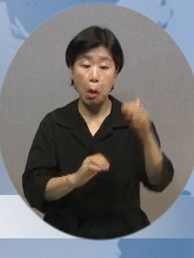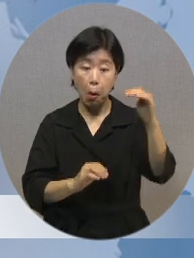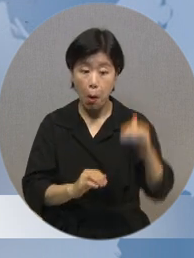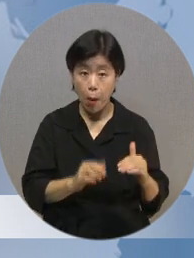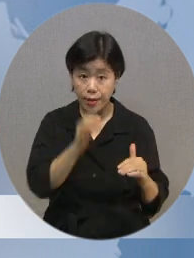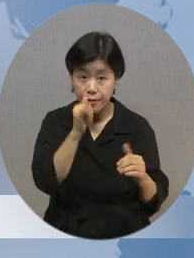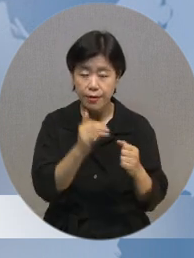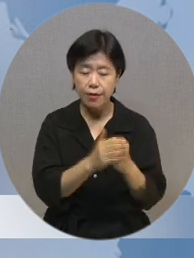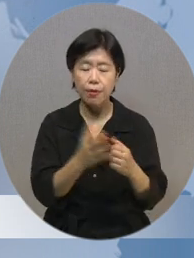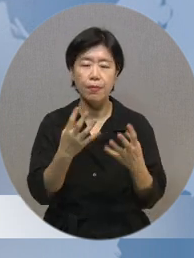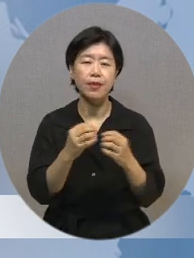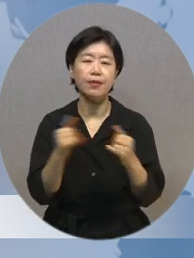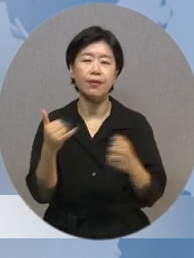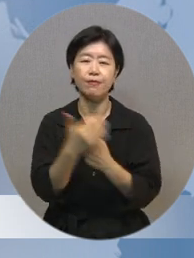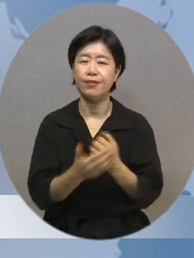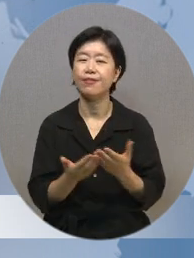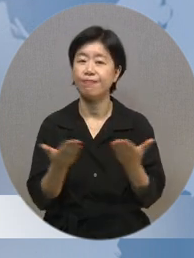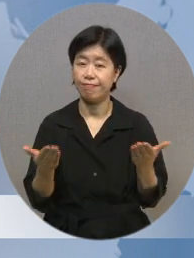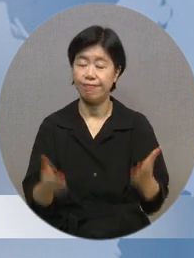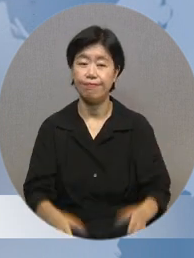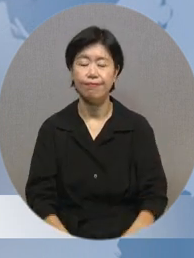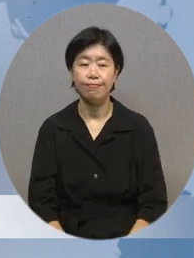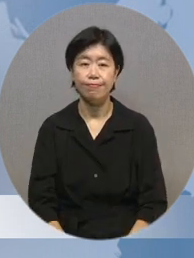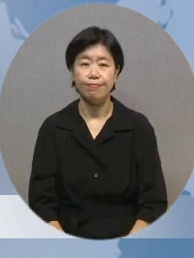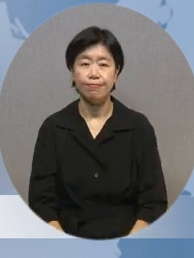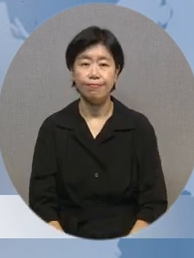있도록 한 건데요. 김영재 기자가 전합니다.